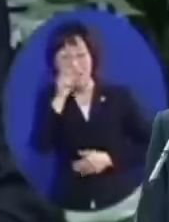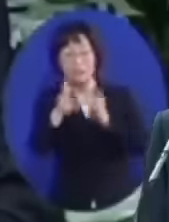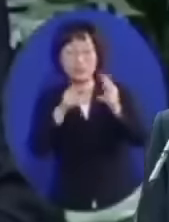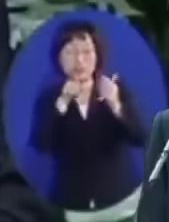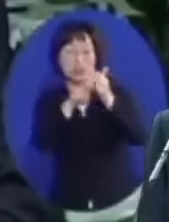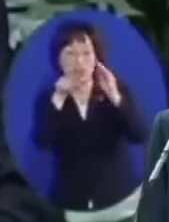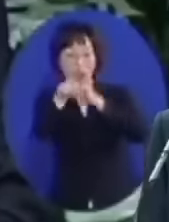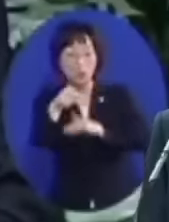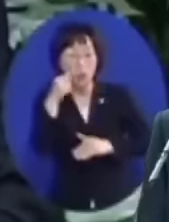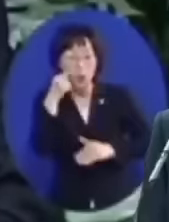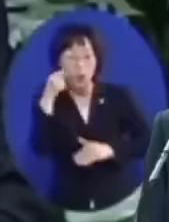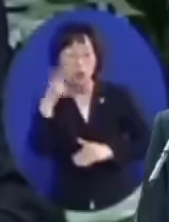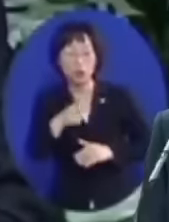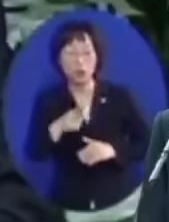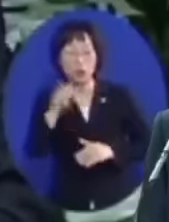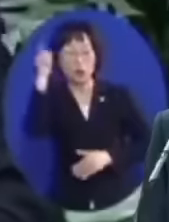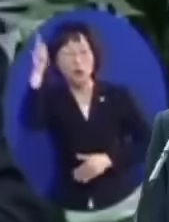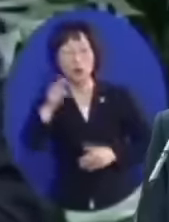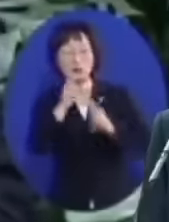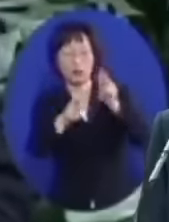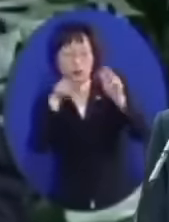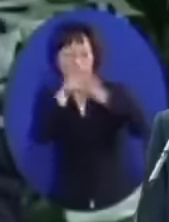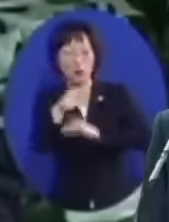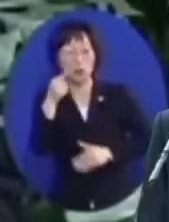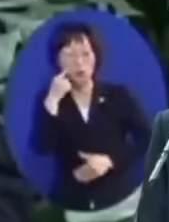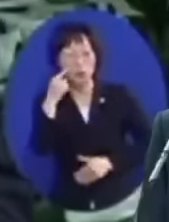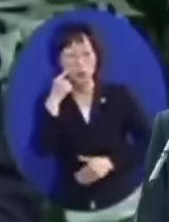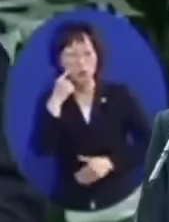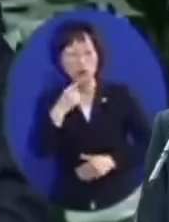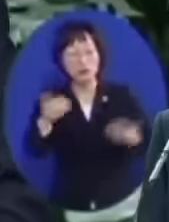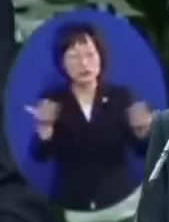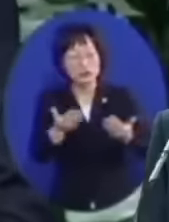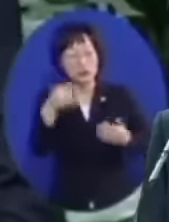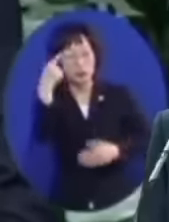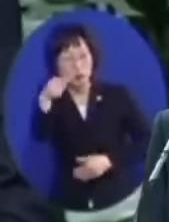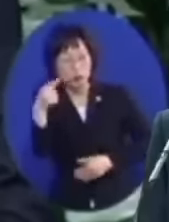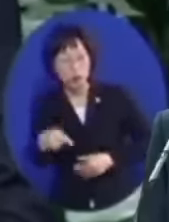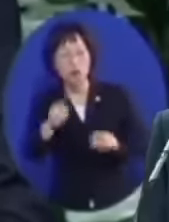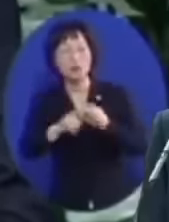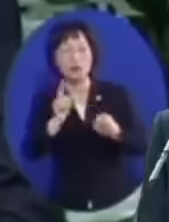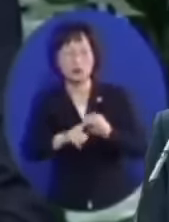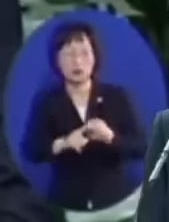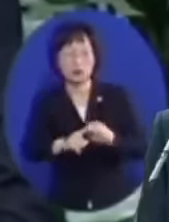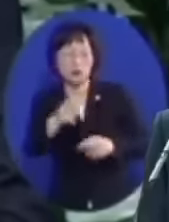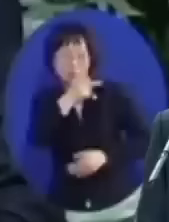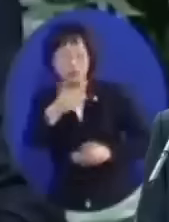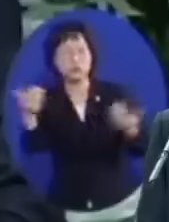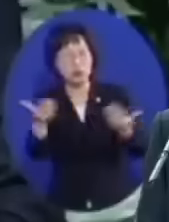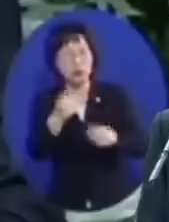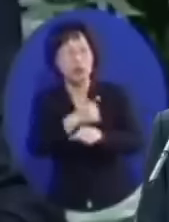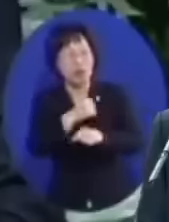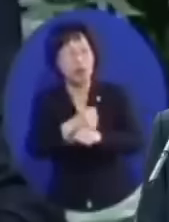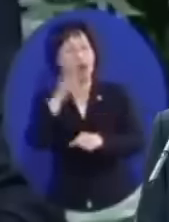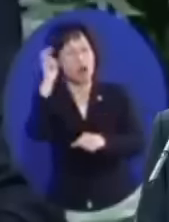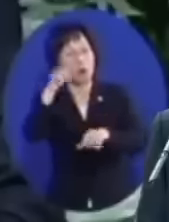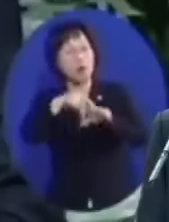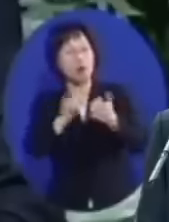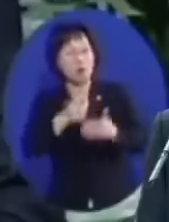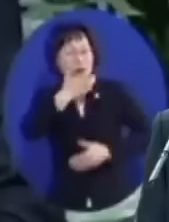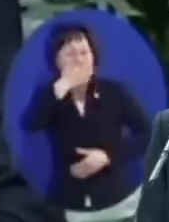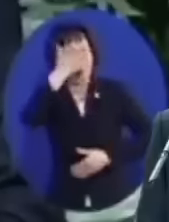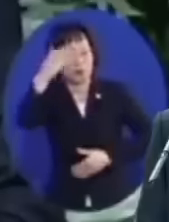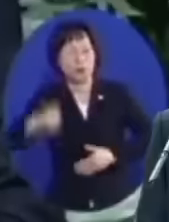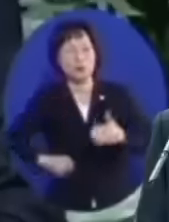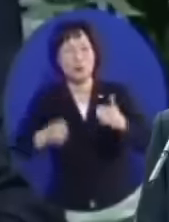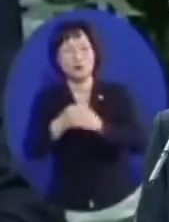훌륭한 사업단지에도 가보고, 이런 일을 이룩한 사람이 얼마나 큰 일을 했을까 마음의 꿈을 꾸고 용기와